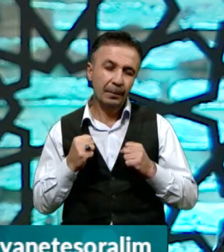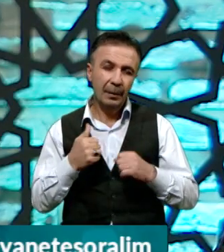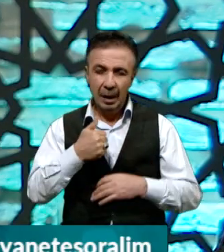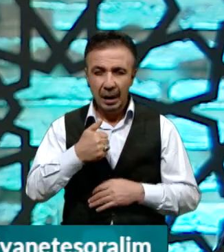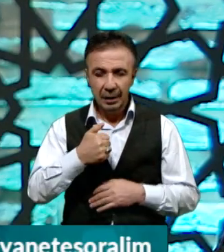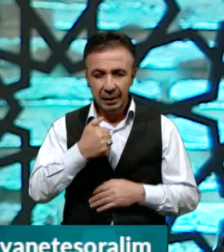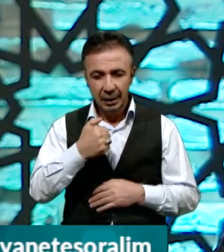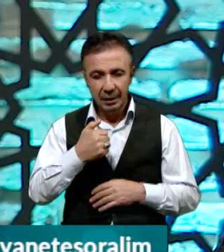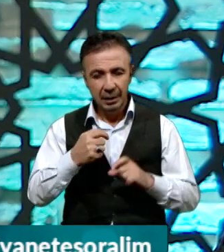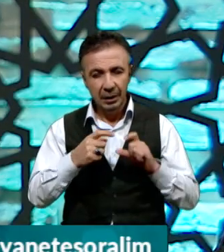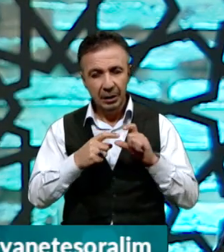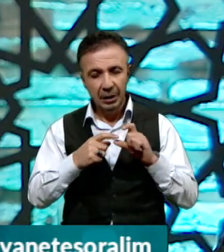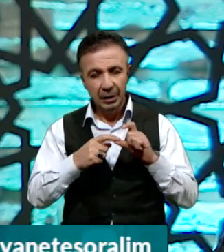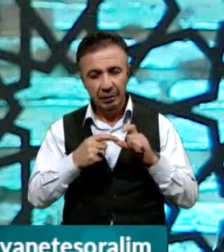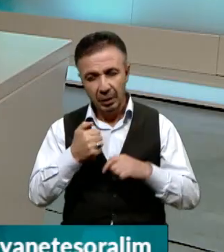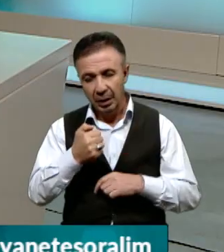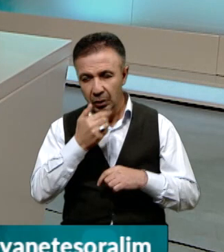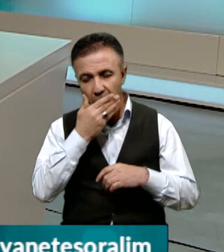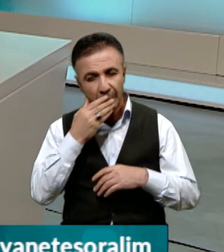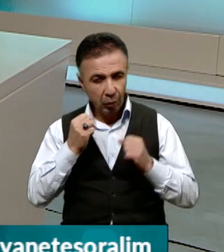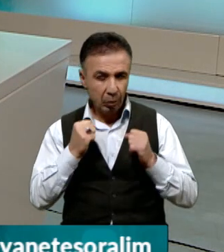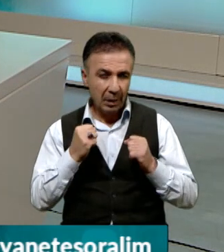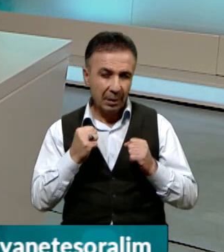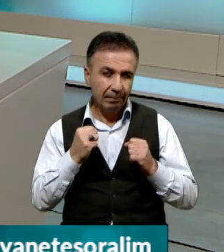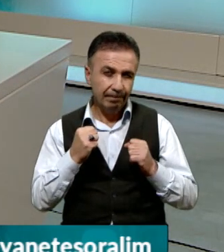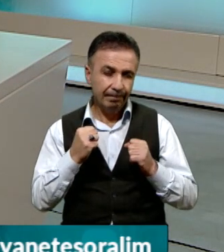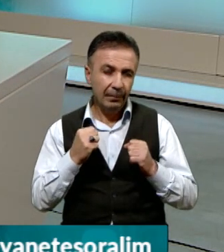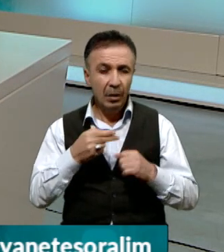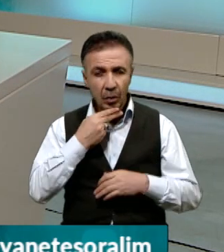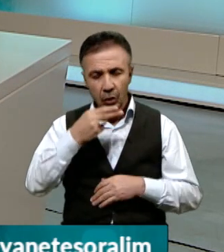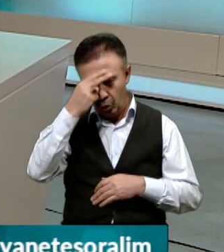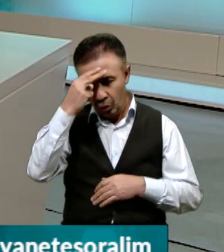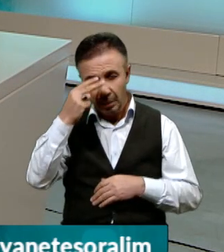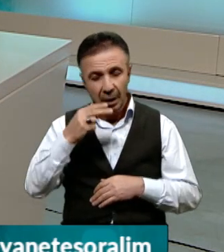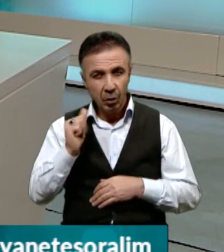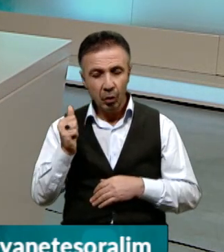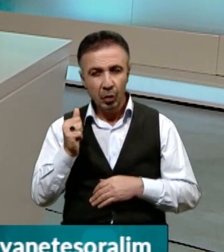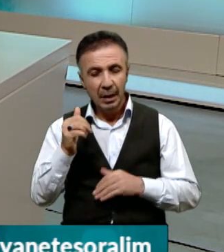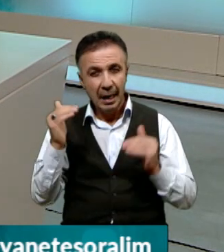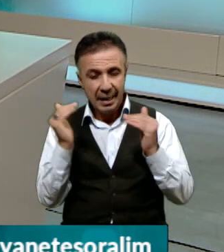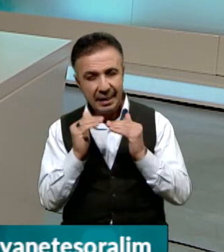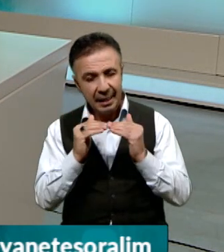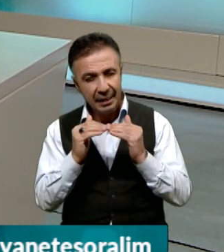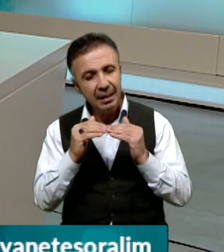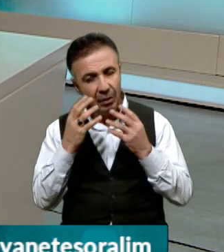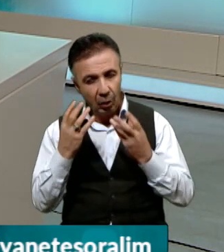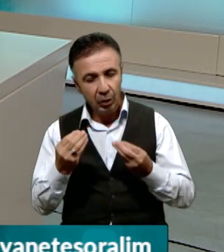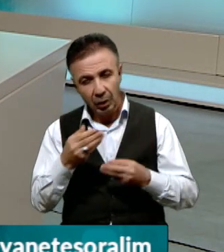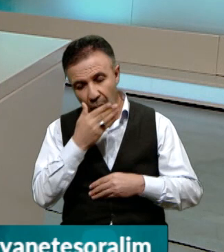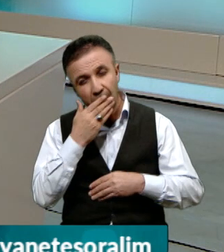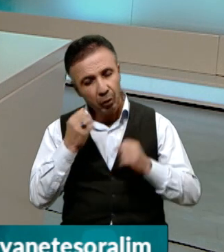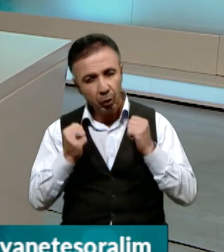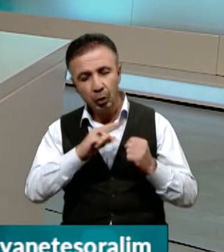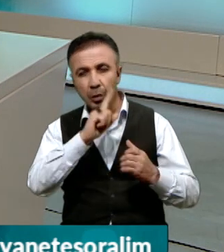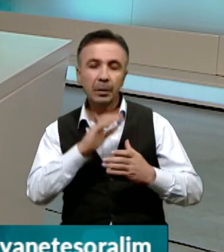ya. Emrah Bey demiş ki Eyyam-ı Bid orucu cuma gününe denk gelirse tutulur mu? Cuma günü oruç tutulmaz kanaati de